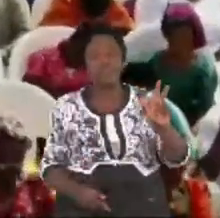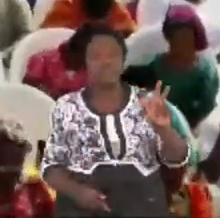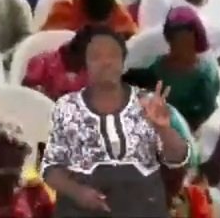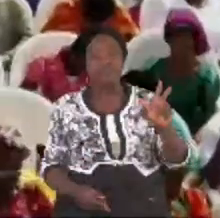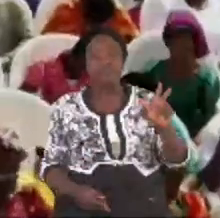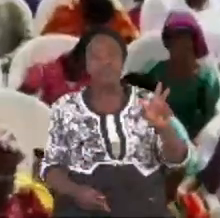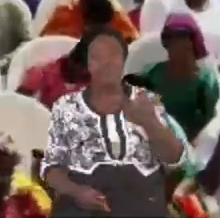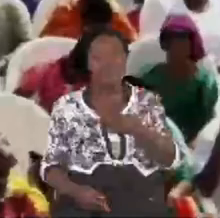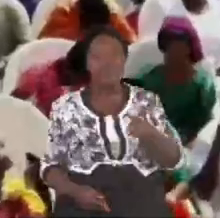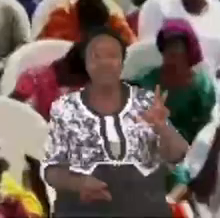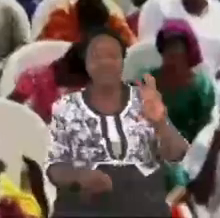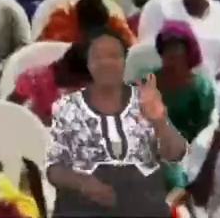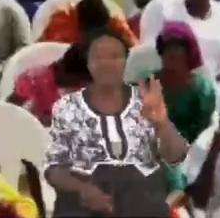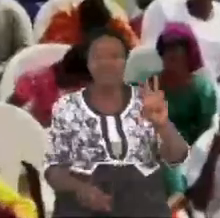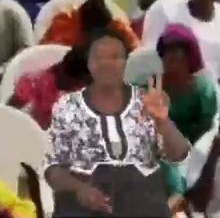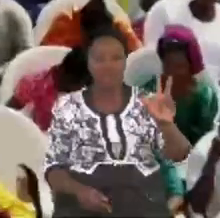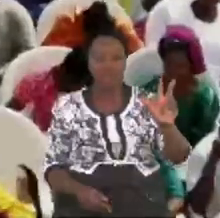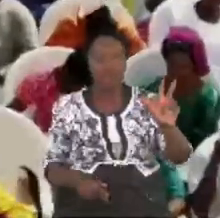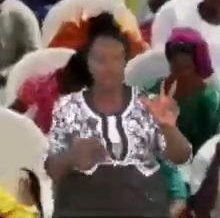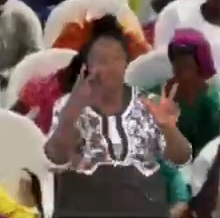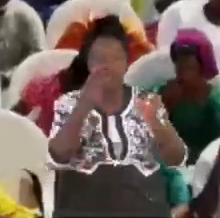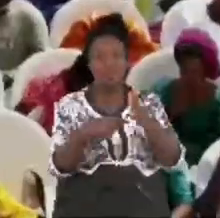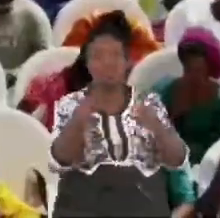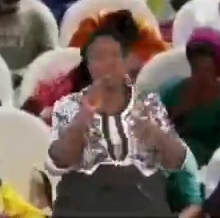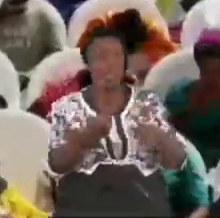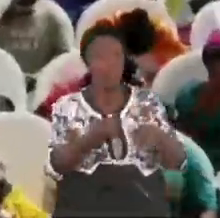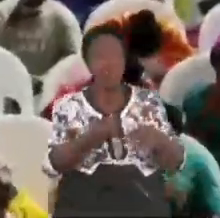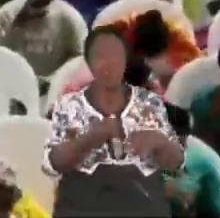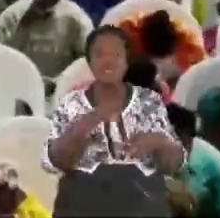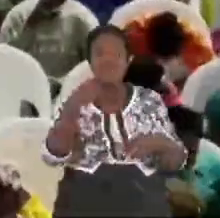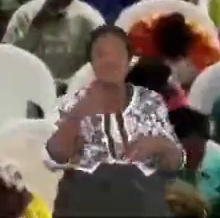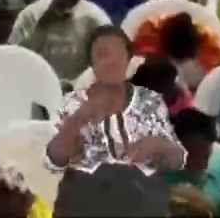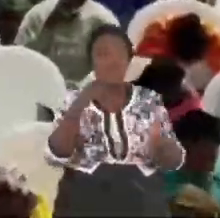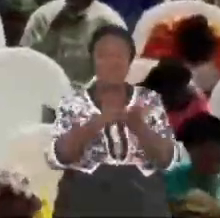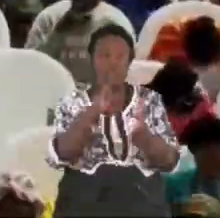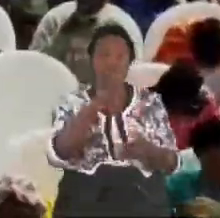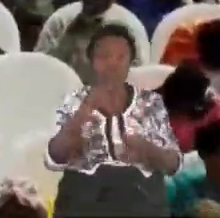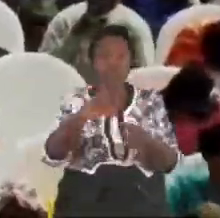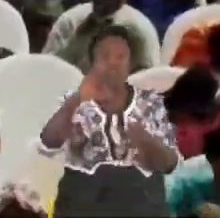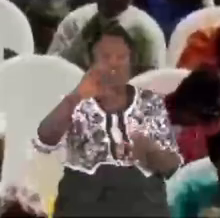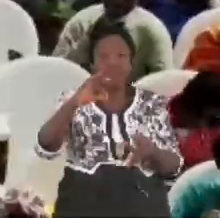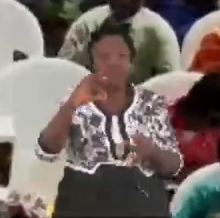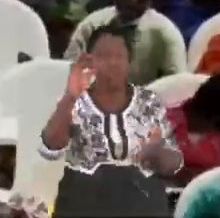Verset 63. Voyez ce qu'il dit. C'est l'esprit qui vivifie.